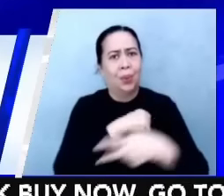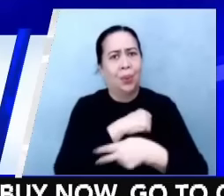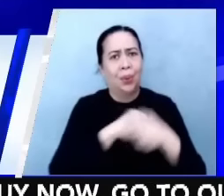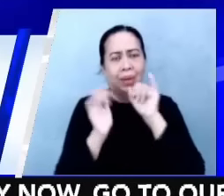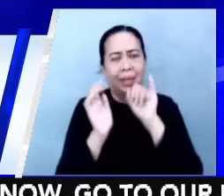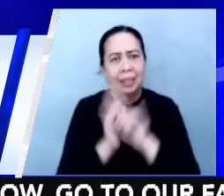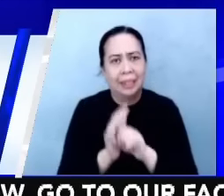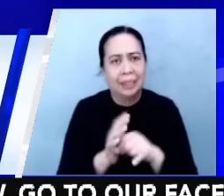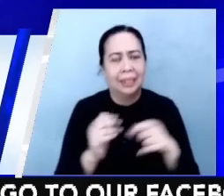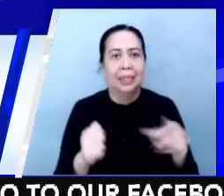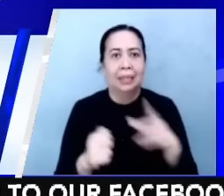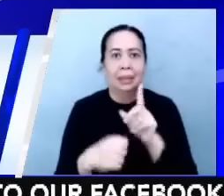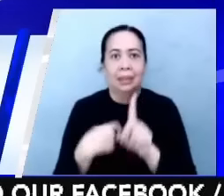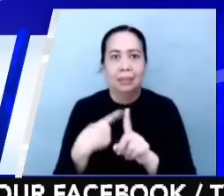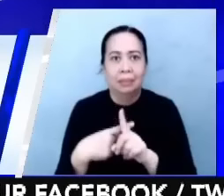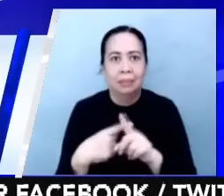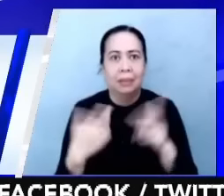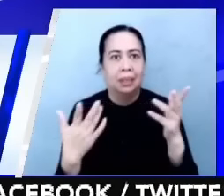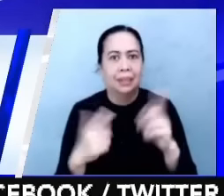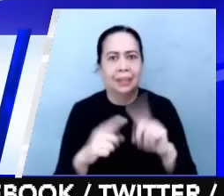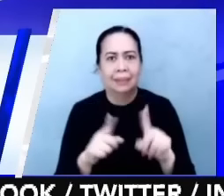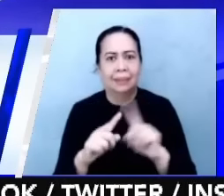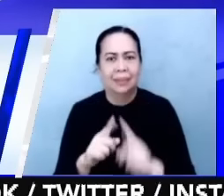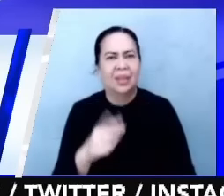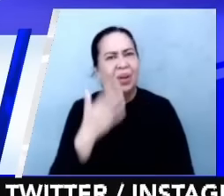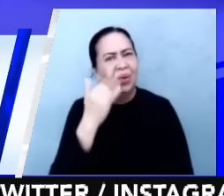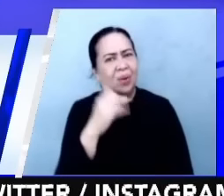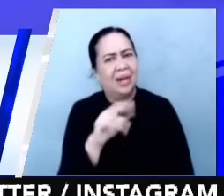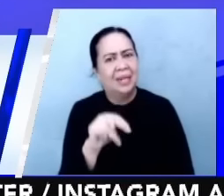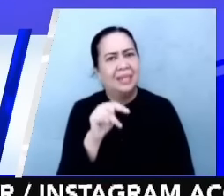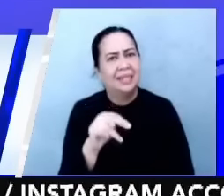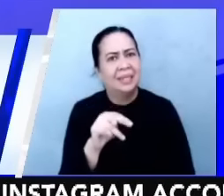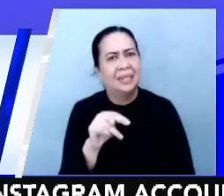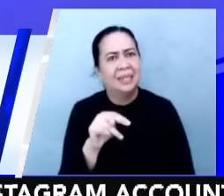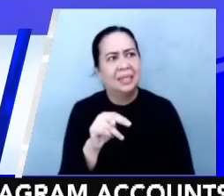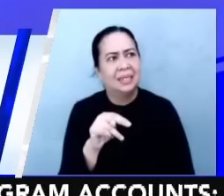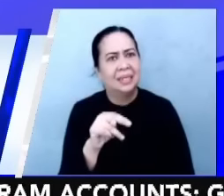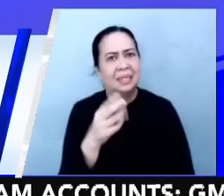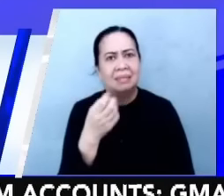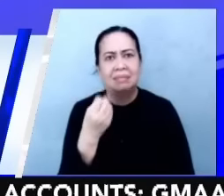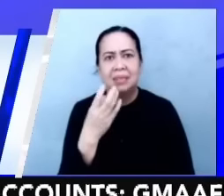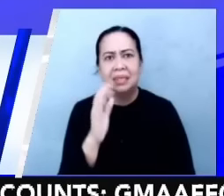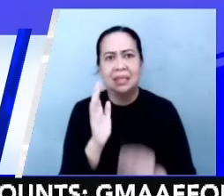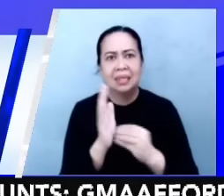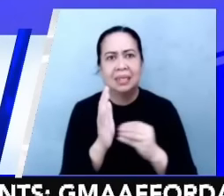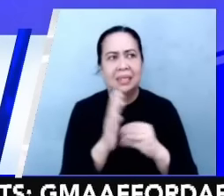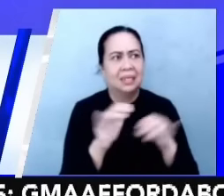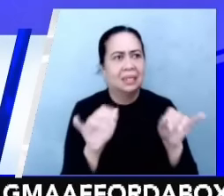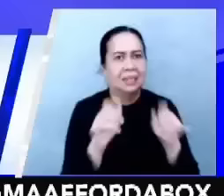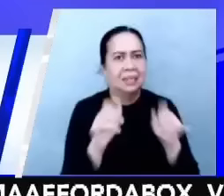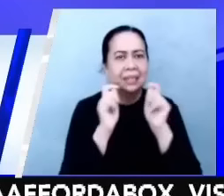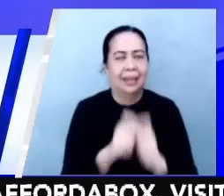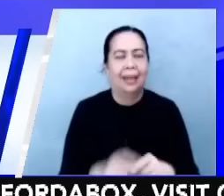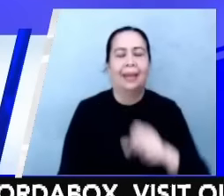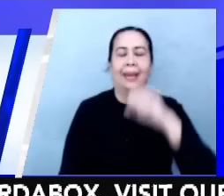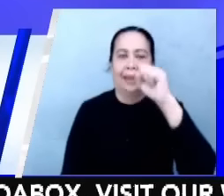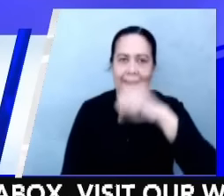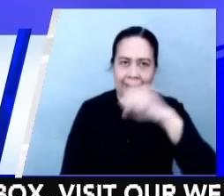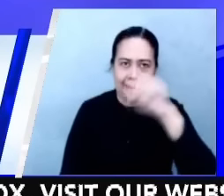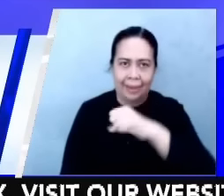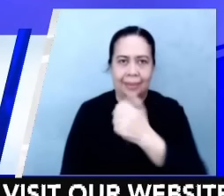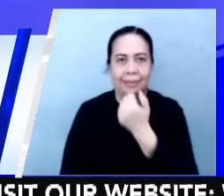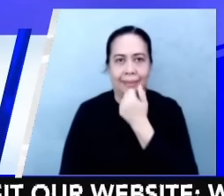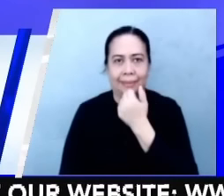mga shila at Ar saal na marami silang record at Ah yes yung maling impormasyon ng kanilang